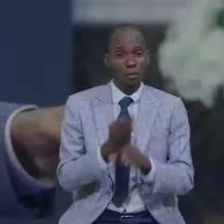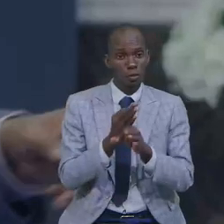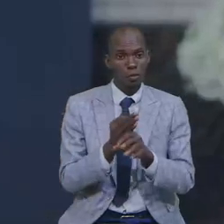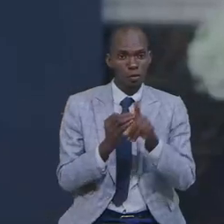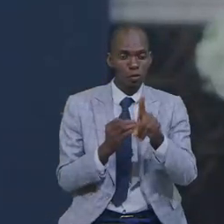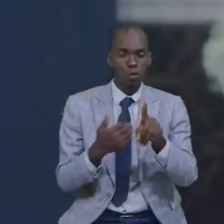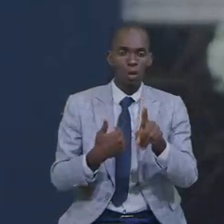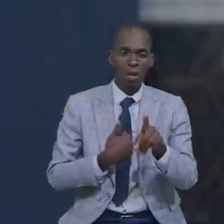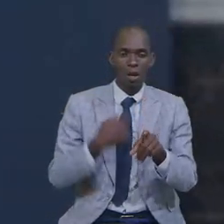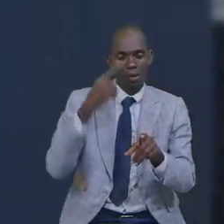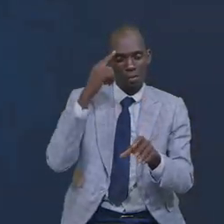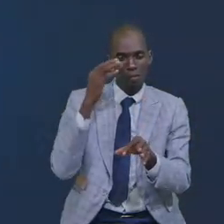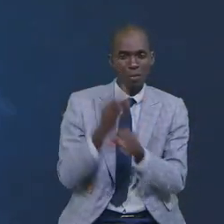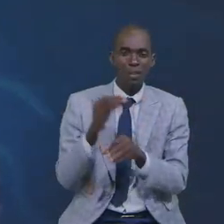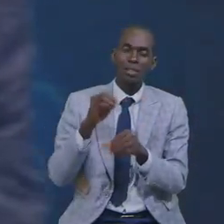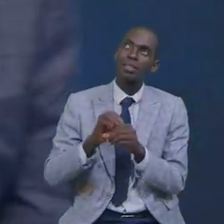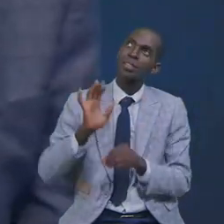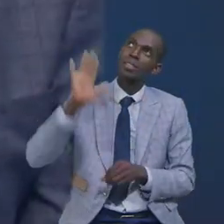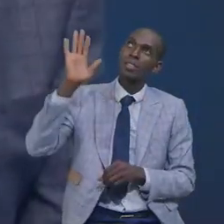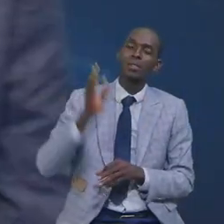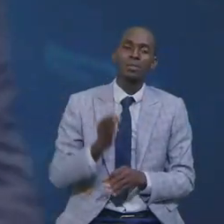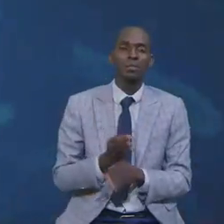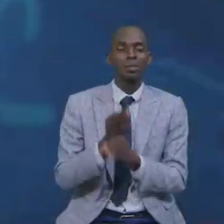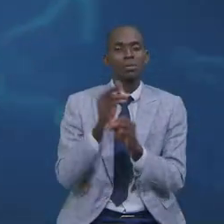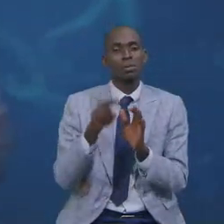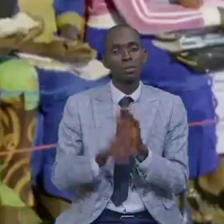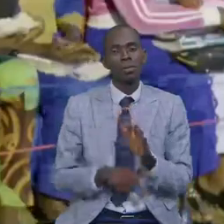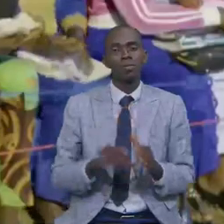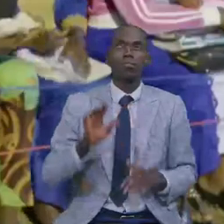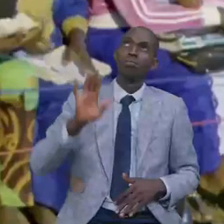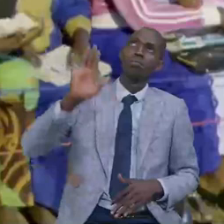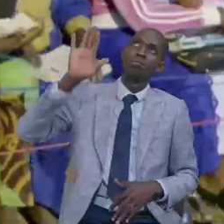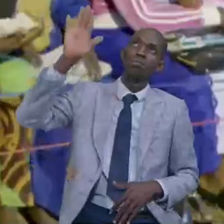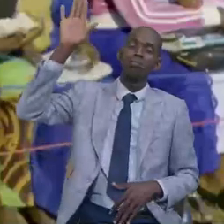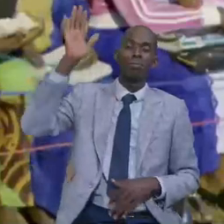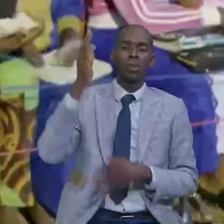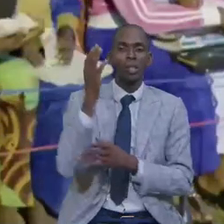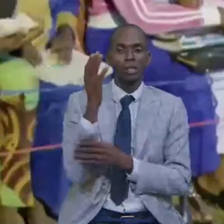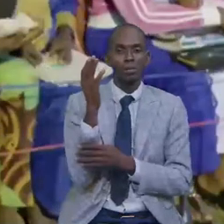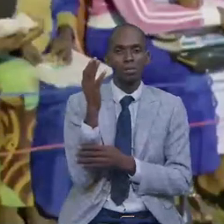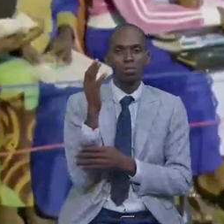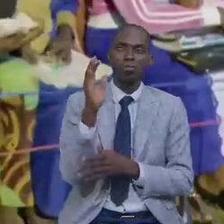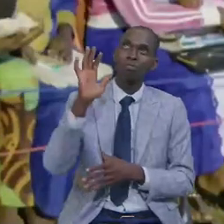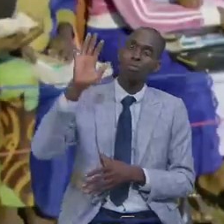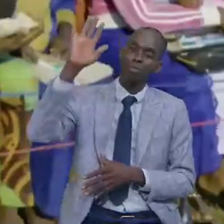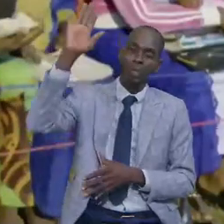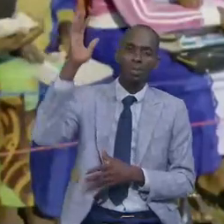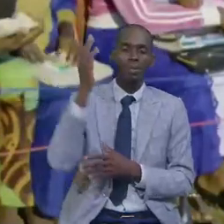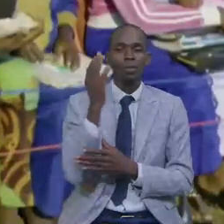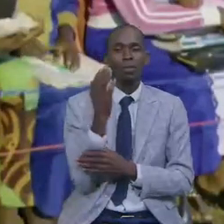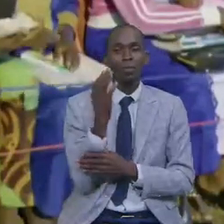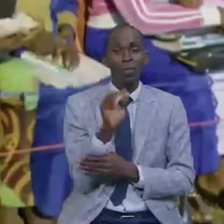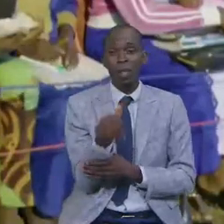tu as la foi en sa fidélité lève cette main alors même que Dieu te bénisse là-bas lève la main là-bas